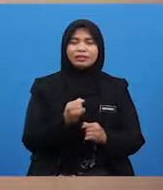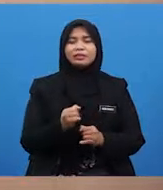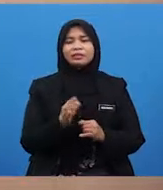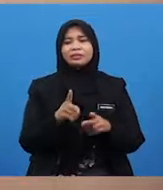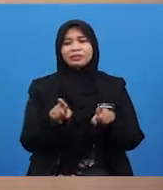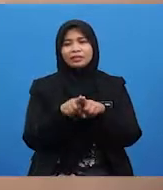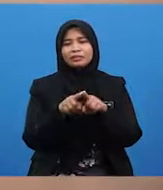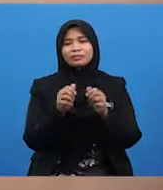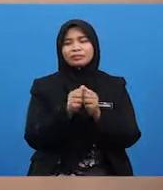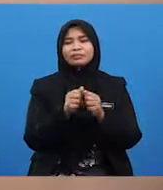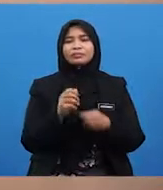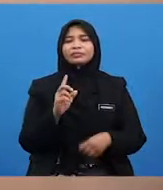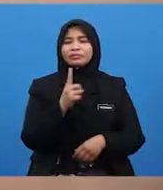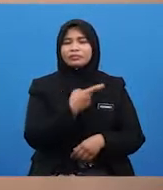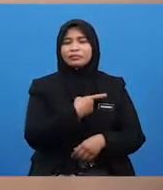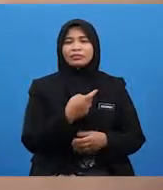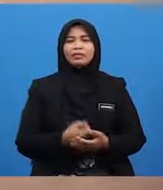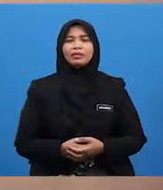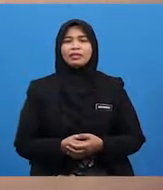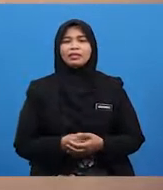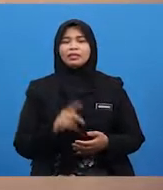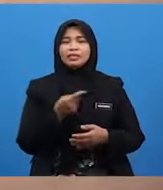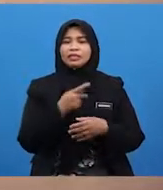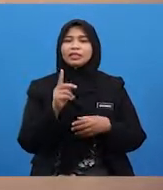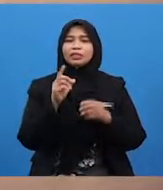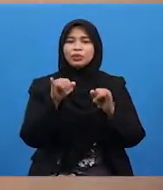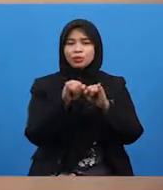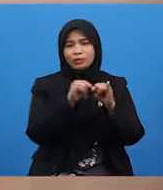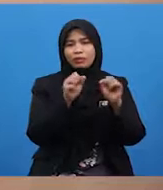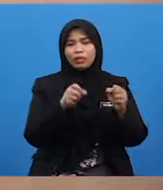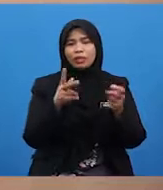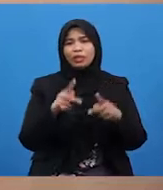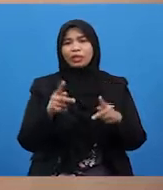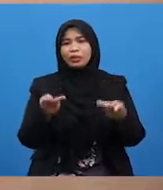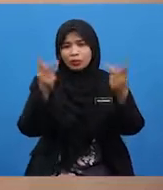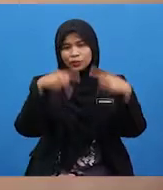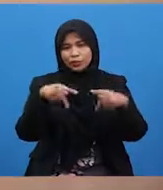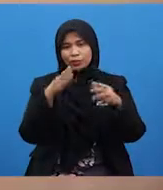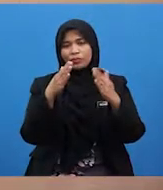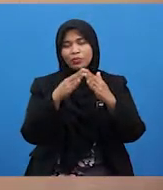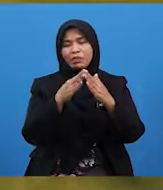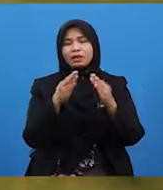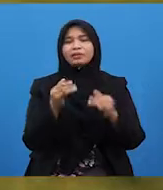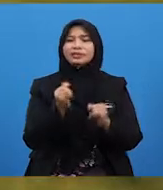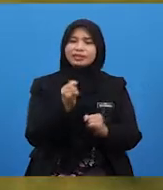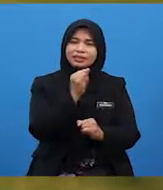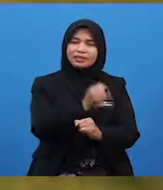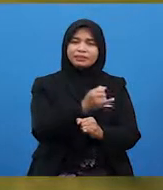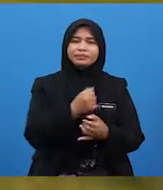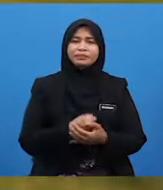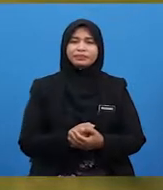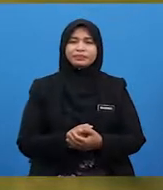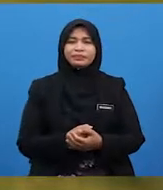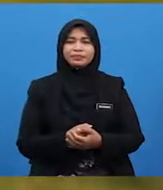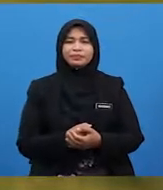perlu mengunjungi rumah jiran kita. Ia juga akan mengukuhkan perpaduan sesama kita. Betul tu,